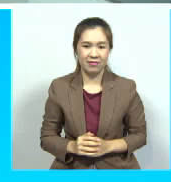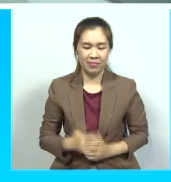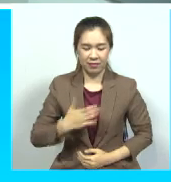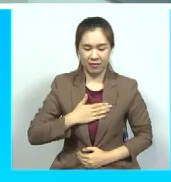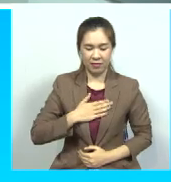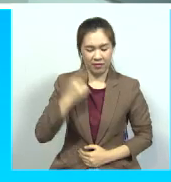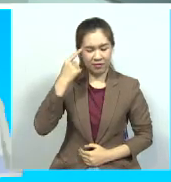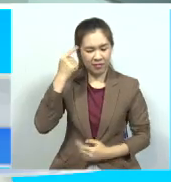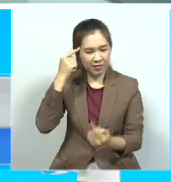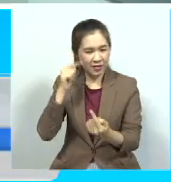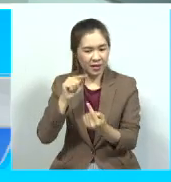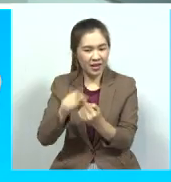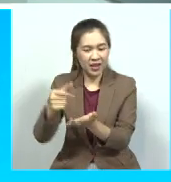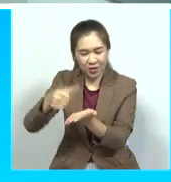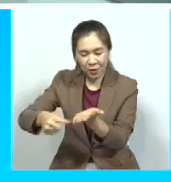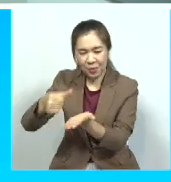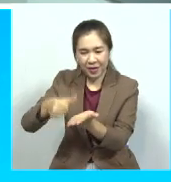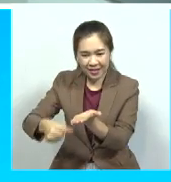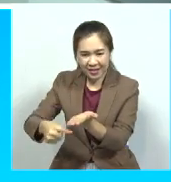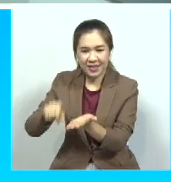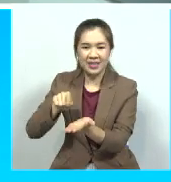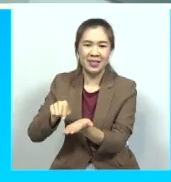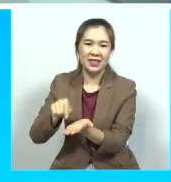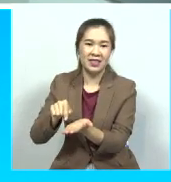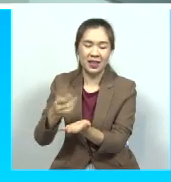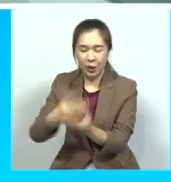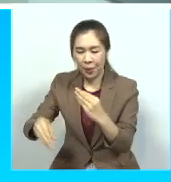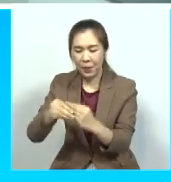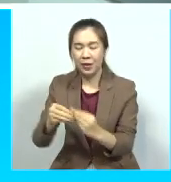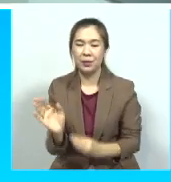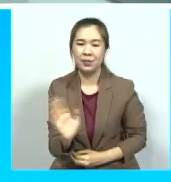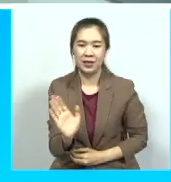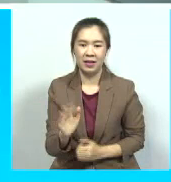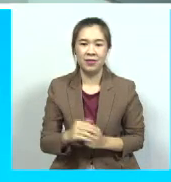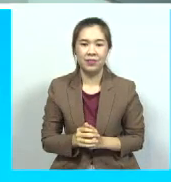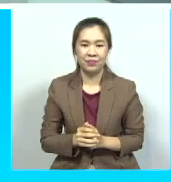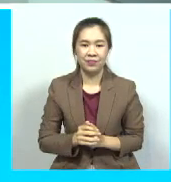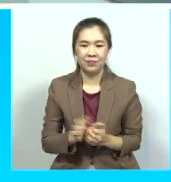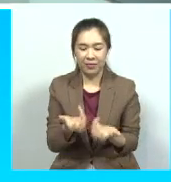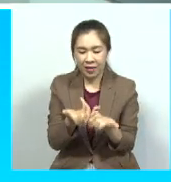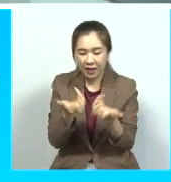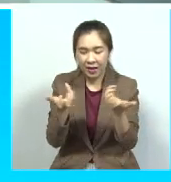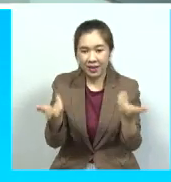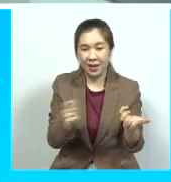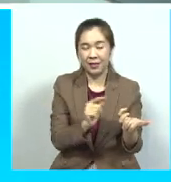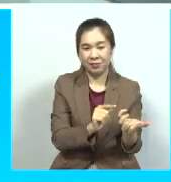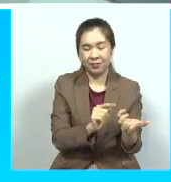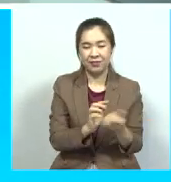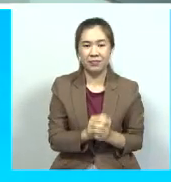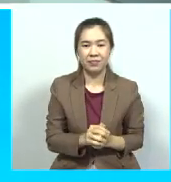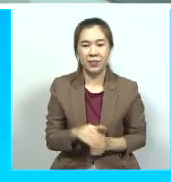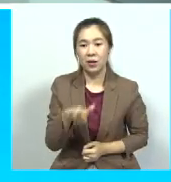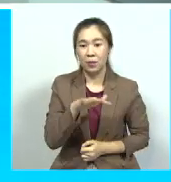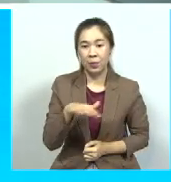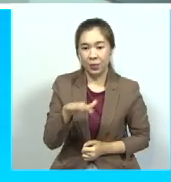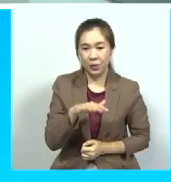นาที่จะไปเจาะเรื่องการเสียภาษีของผู้ค้าออนไลน์โดยตรงนะครับทีนี้ผู้ค้าออนไลน์เนี่ยผมขออนุญาตเรียนแยกเป็นหนึ่งเนื่องกันว่าปกติใน